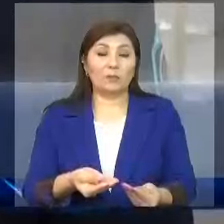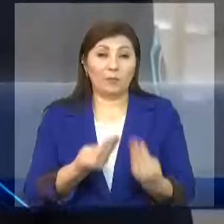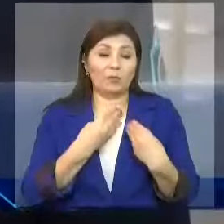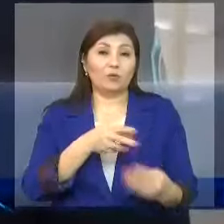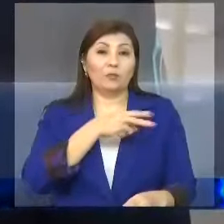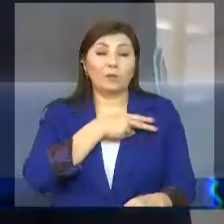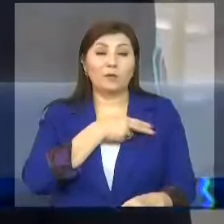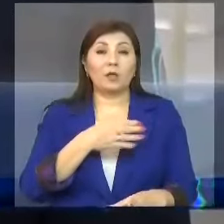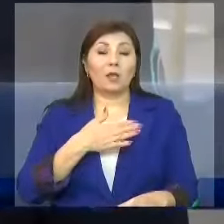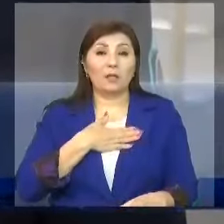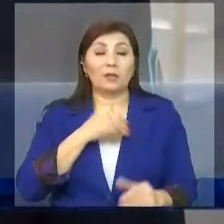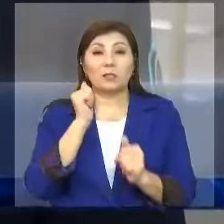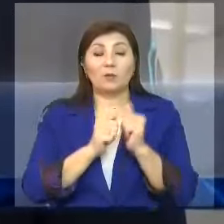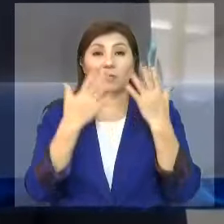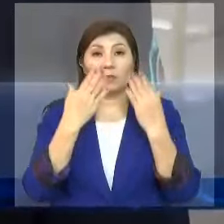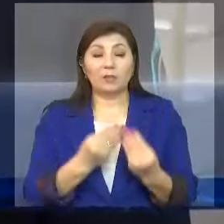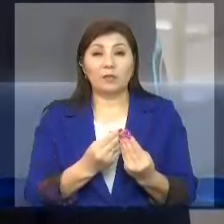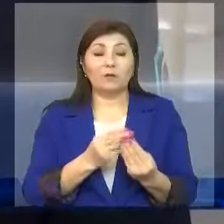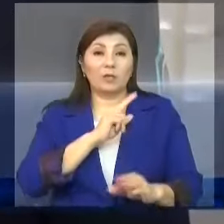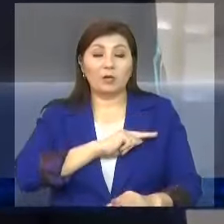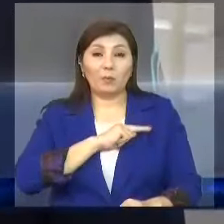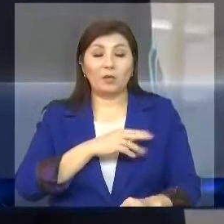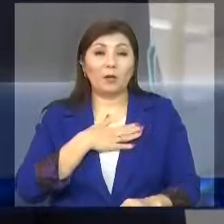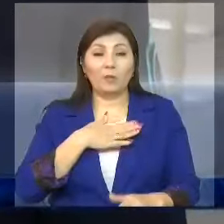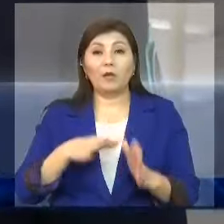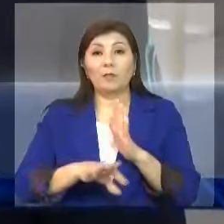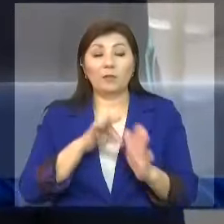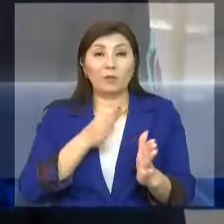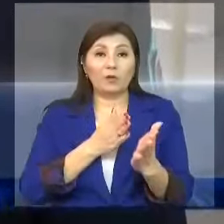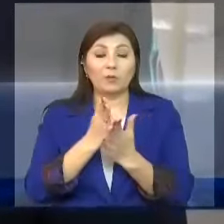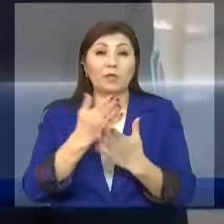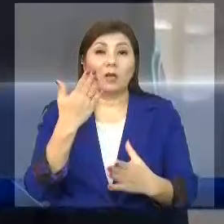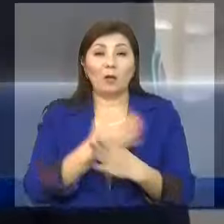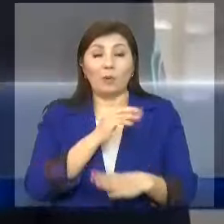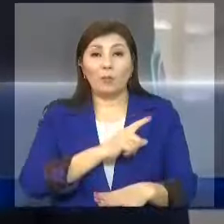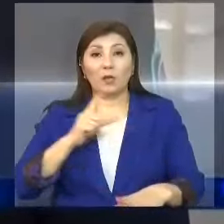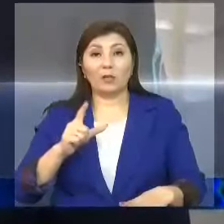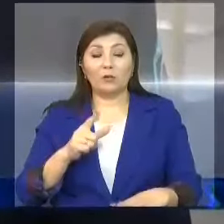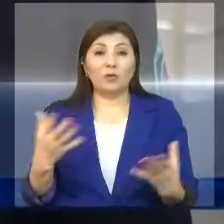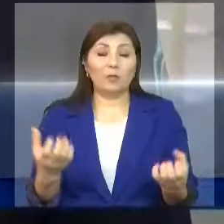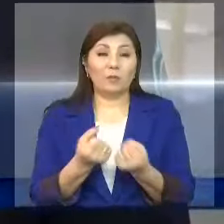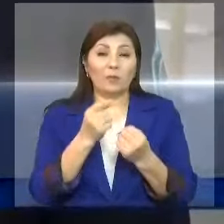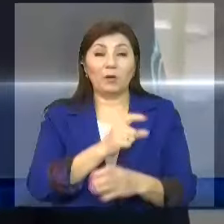Ну, как говорится, это наша повседневная служба. Мы ее выбрали. Помогать, как говорится, людям.